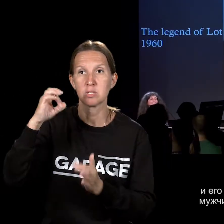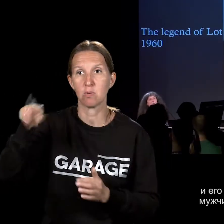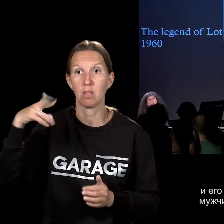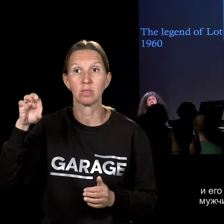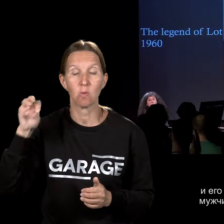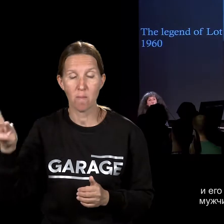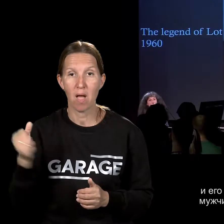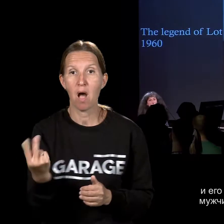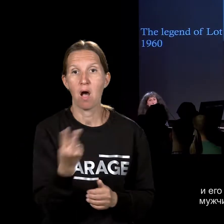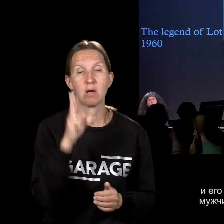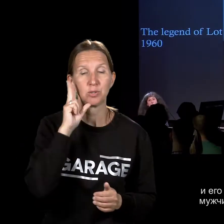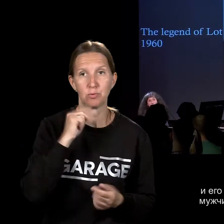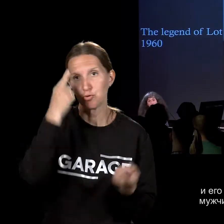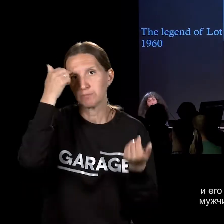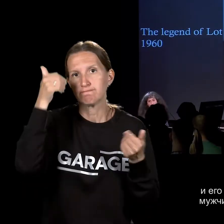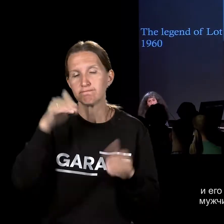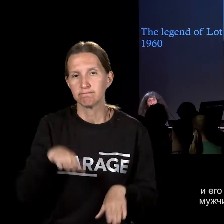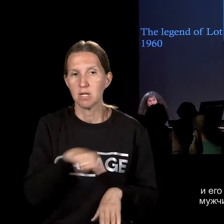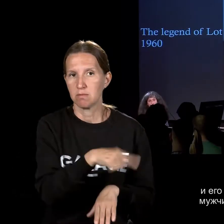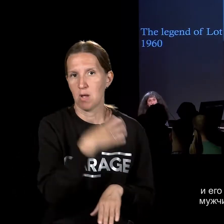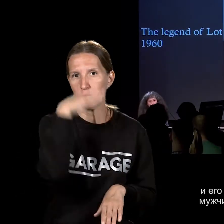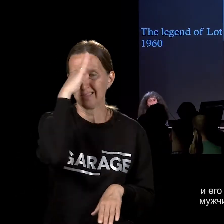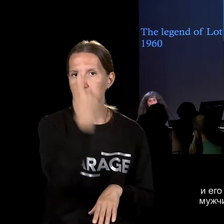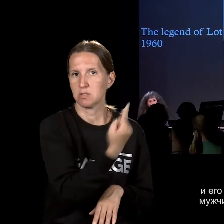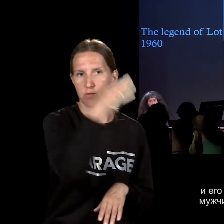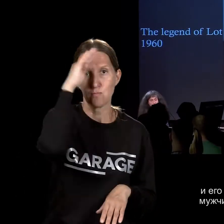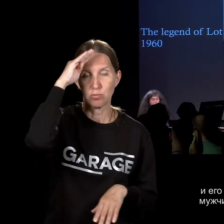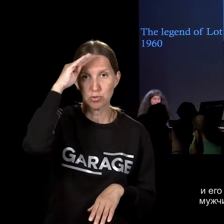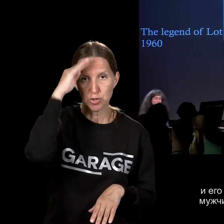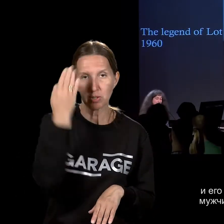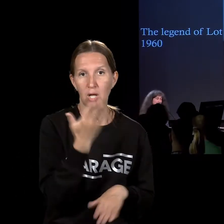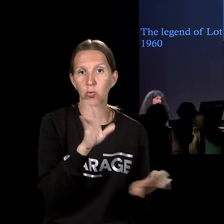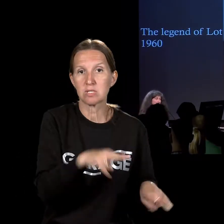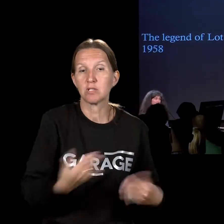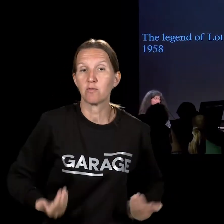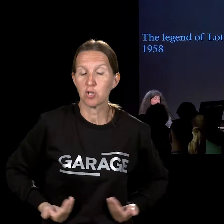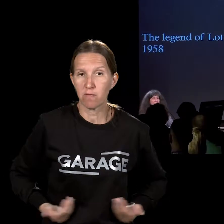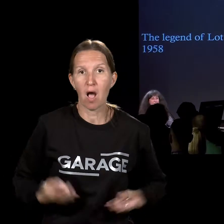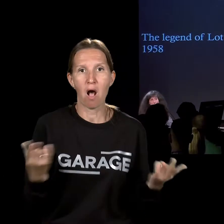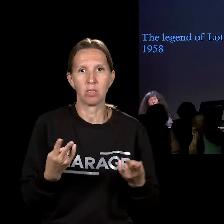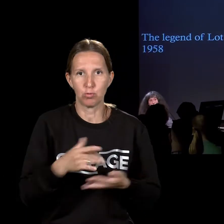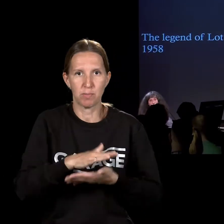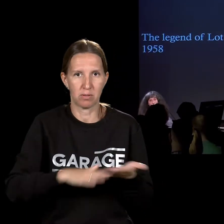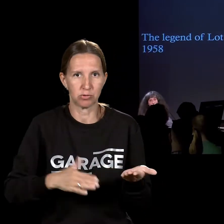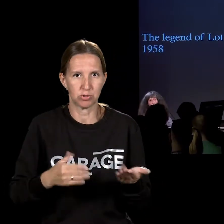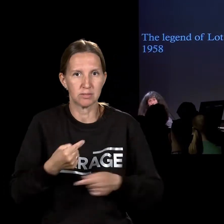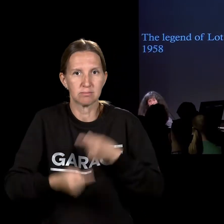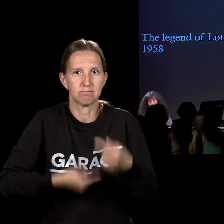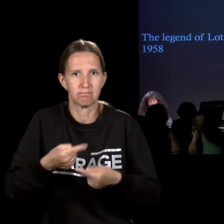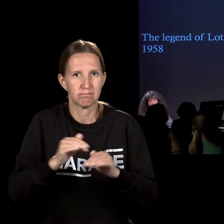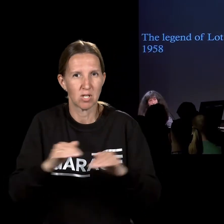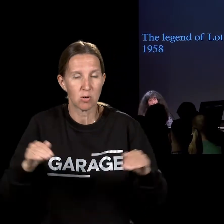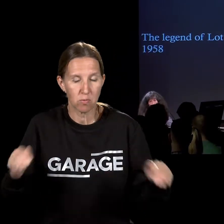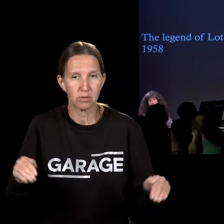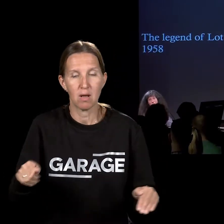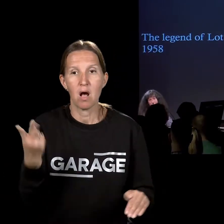решая, что он последний мужчина, выживший, и что надо продолжить человеческий род, напаивают его и